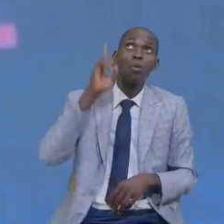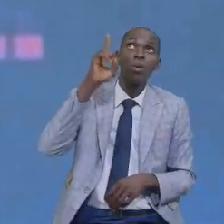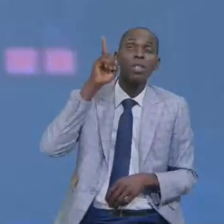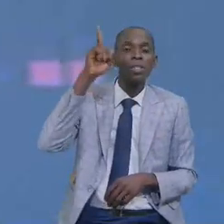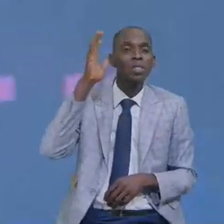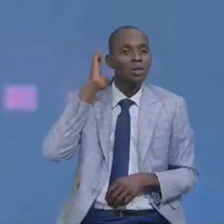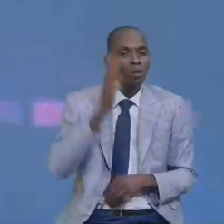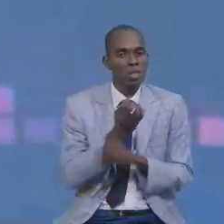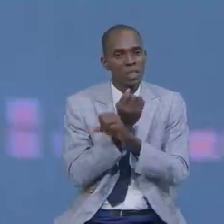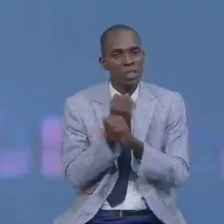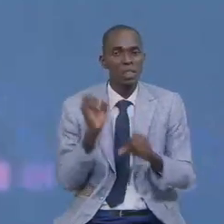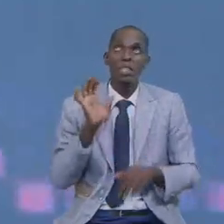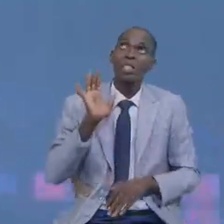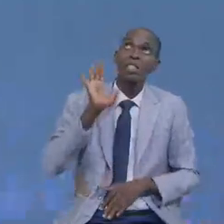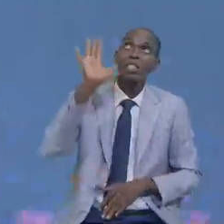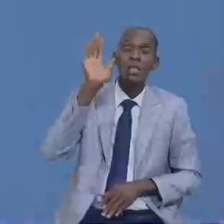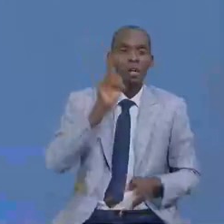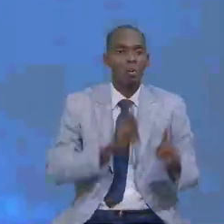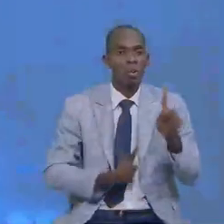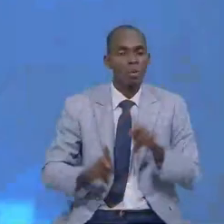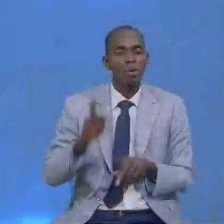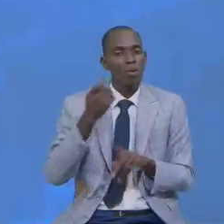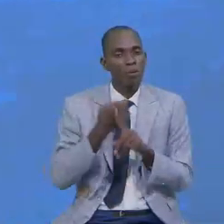son peuple de ses péchés.